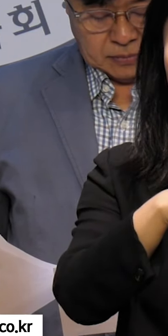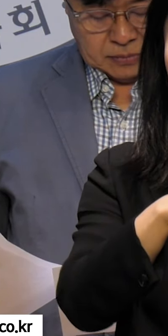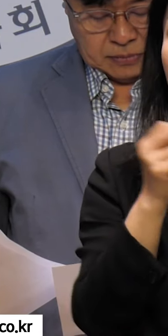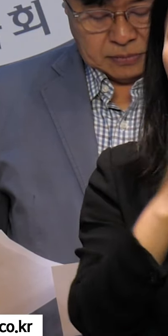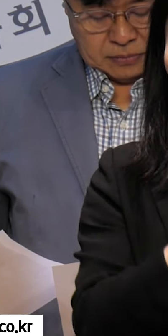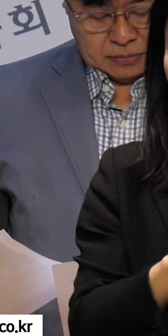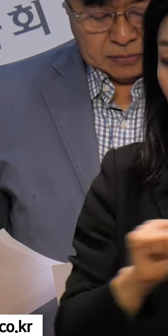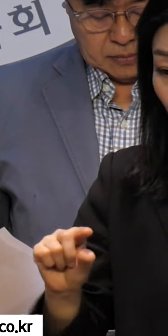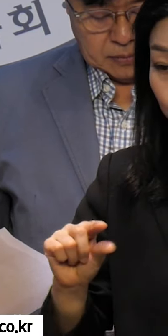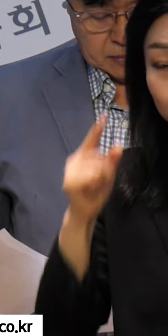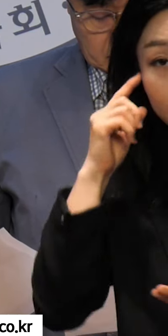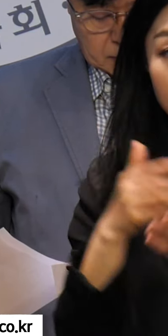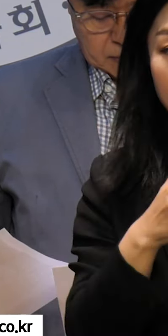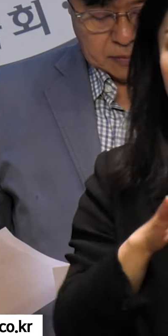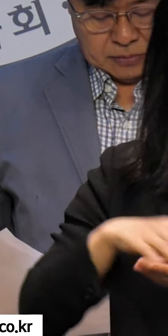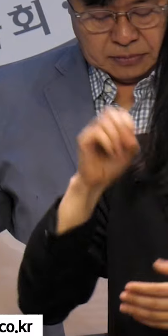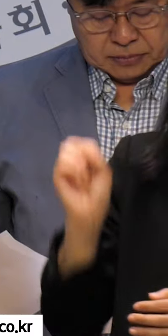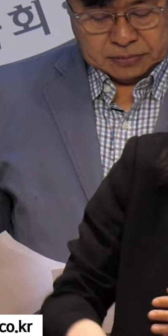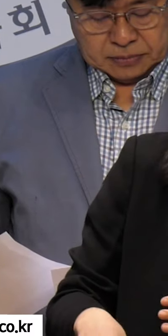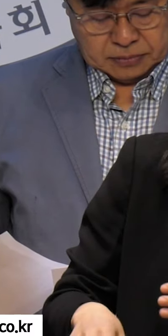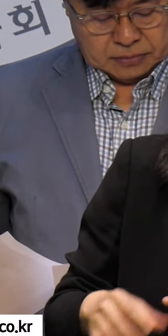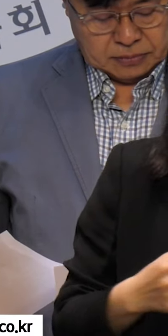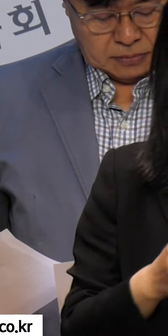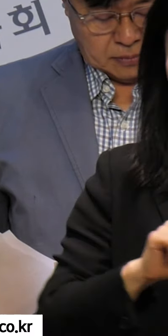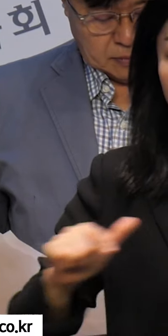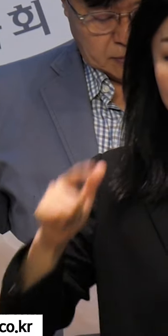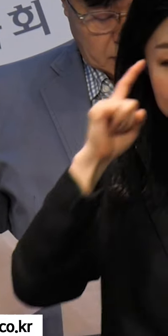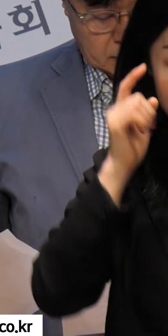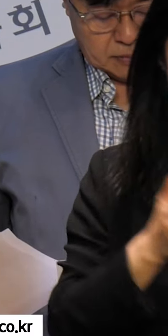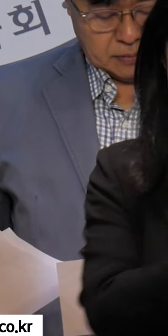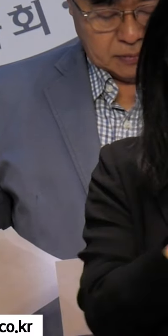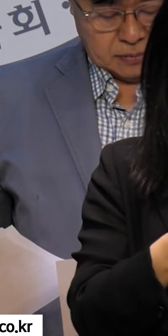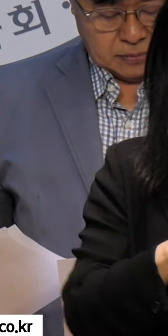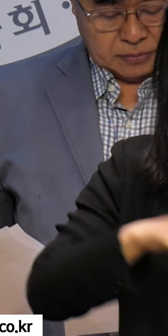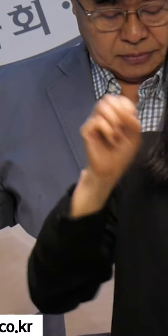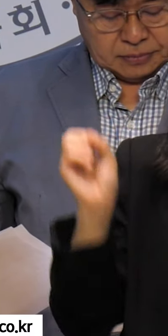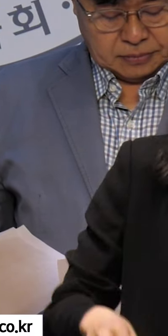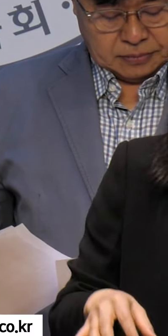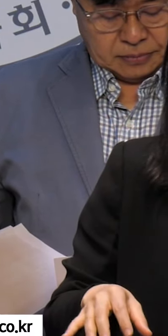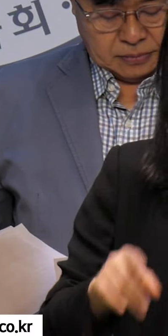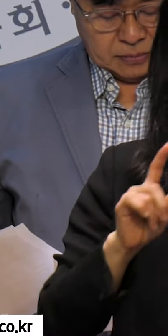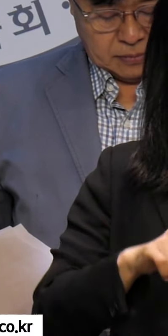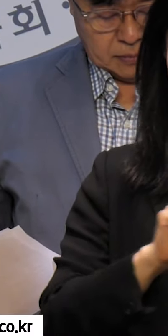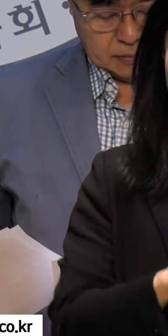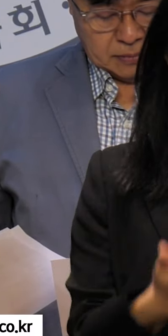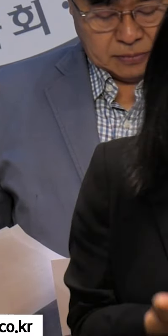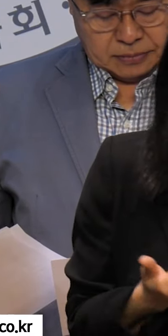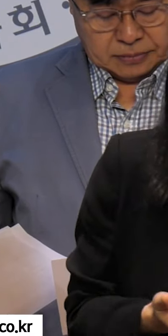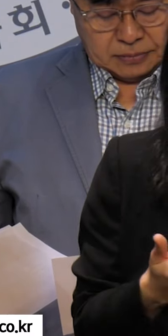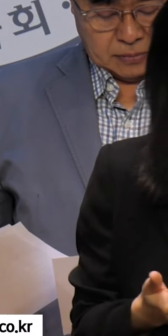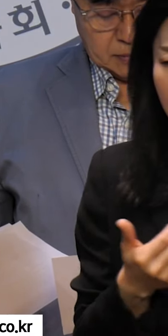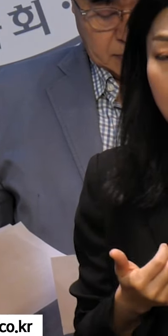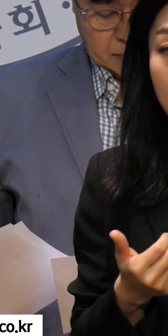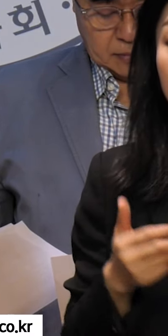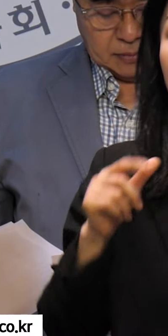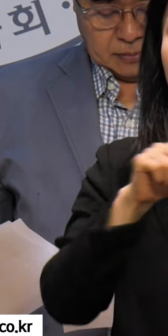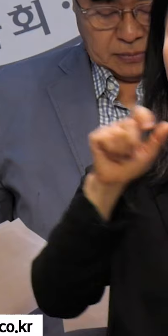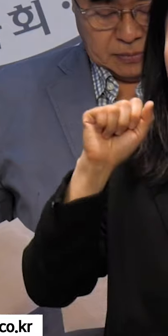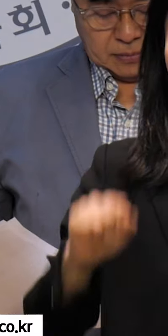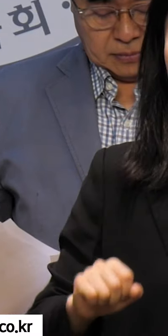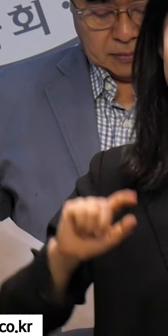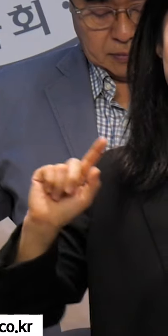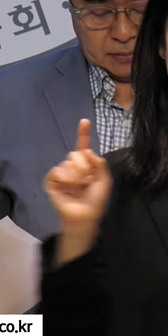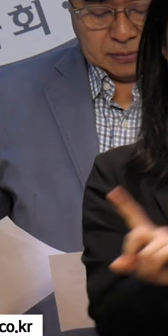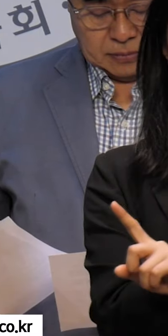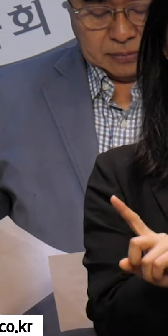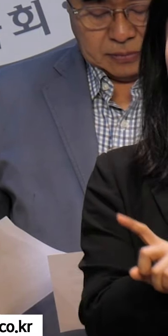배제, 다원적 국민의사 미반영 등의 독점적이고 배타적인 대립과 갈등의 정치 체계를